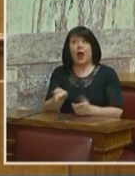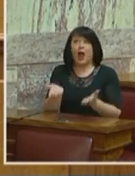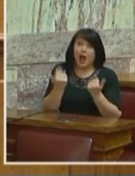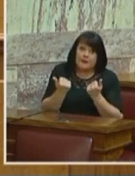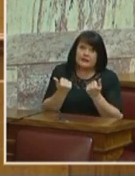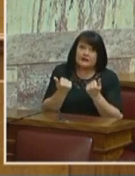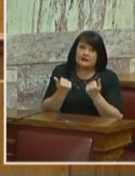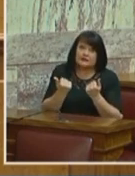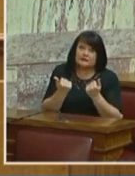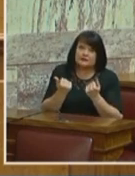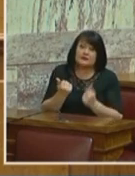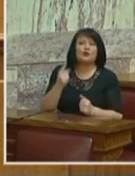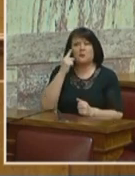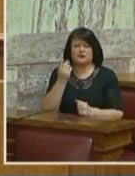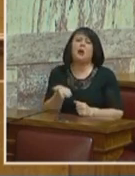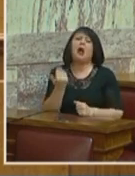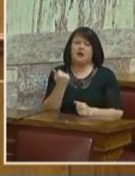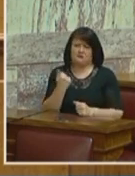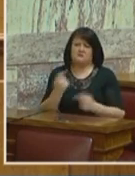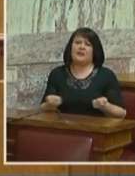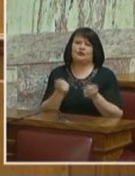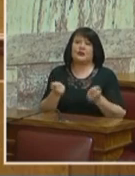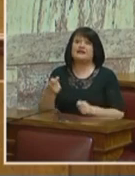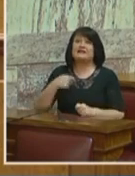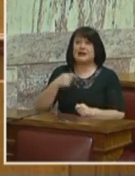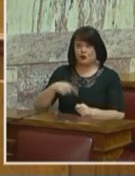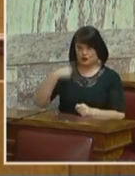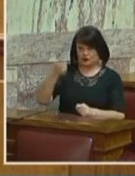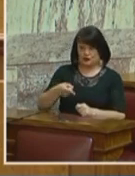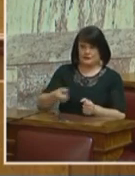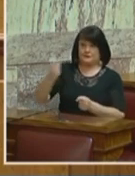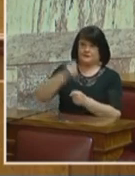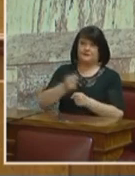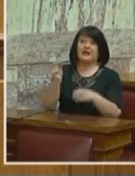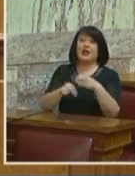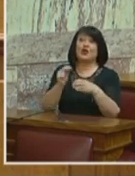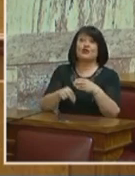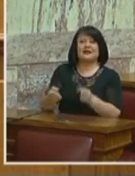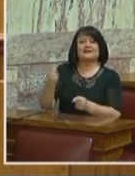που το θεωρώ και το πιο πιθανό, θα το κάνουμε εμείς την επόμενη μέρα μετά τις εθνικές εκλογές.